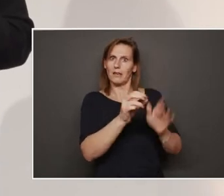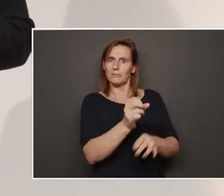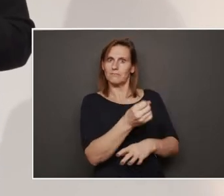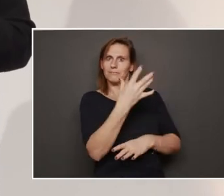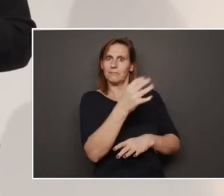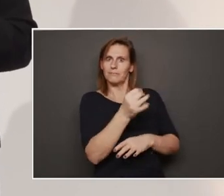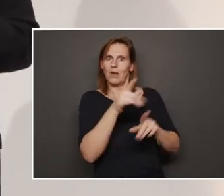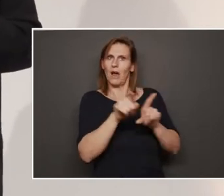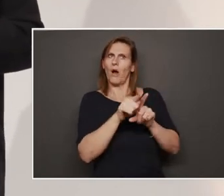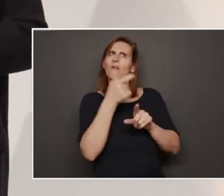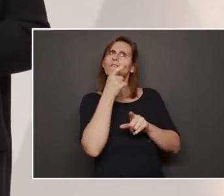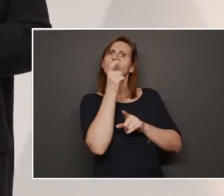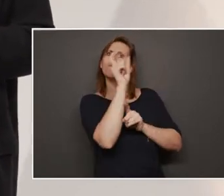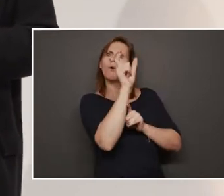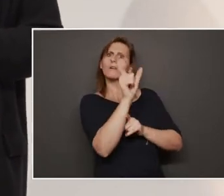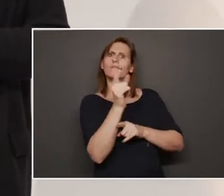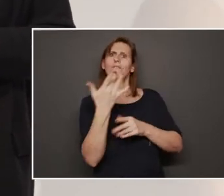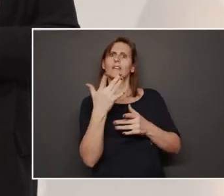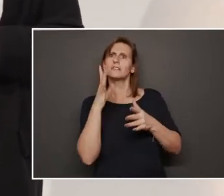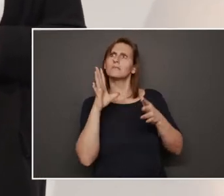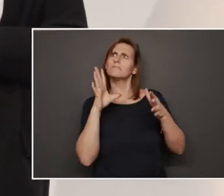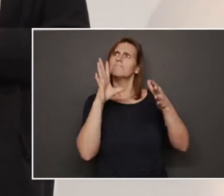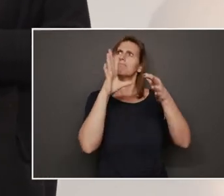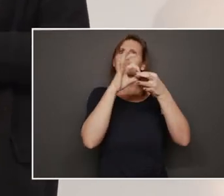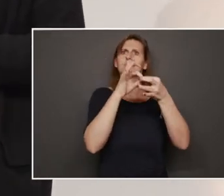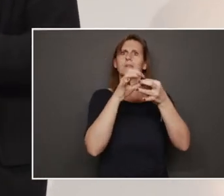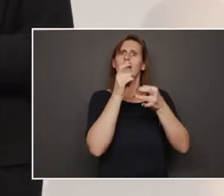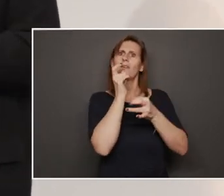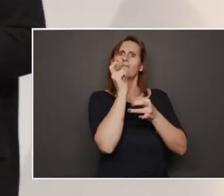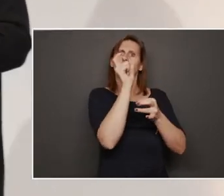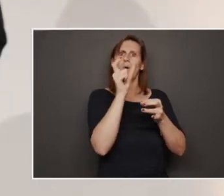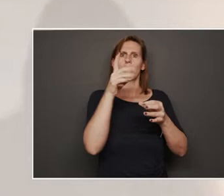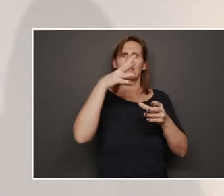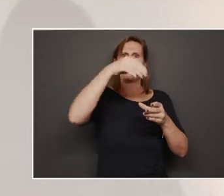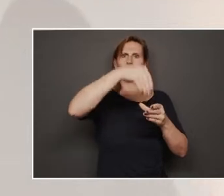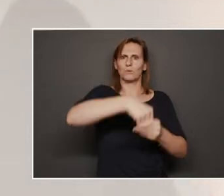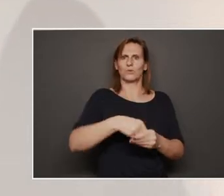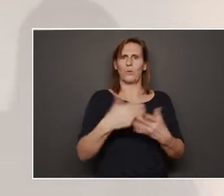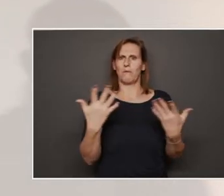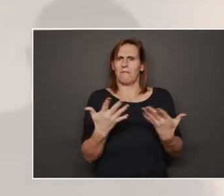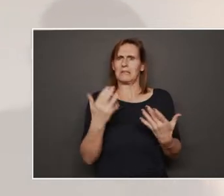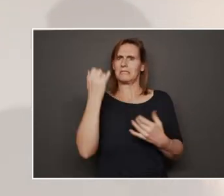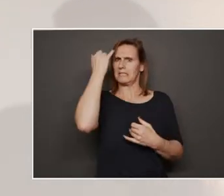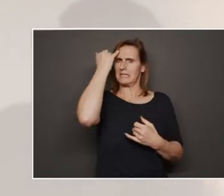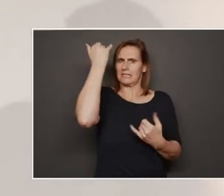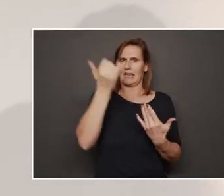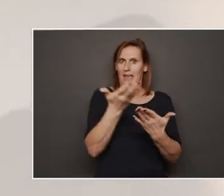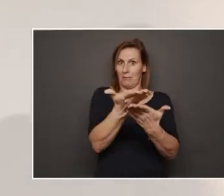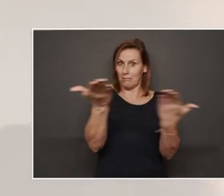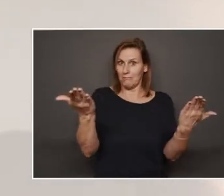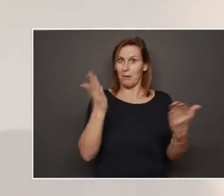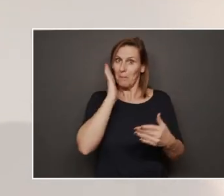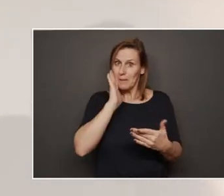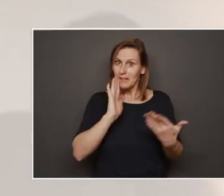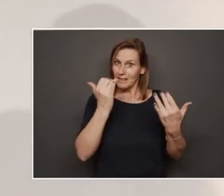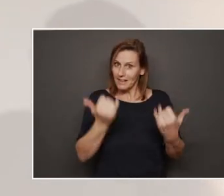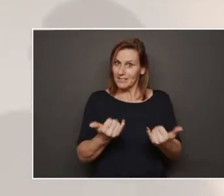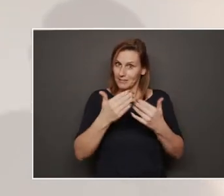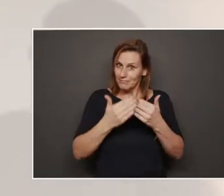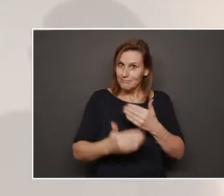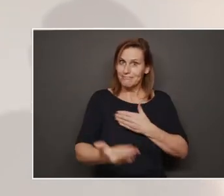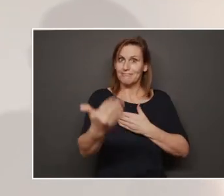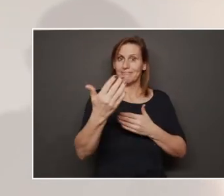welche Begriffe Sie in Zusammenhang mit Inklusion bewegt. Bitte, darf ich um